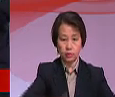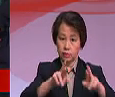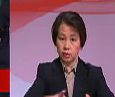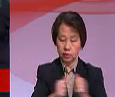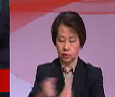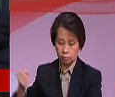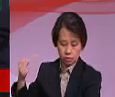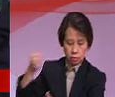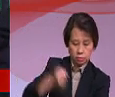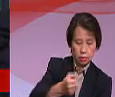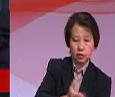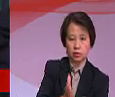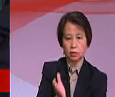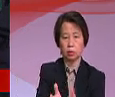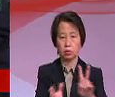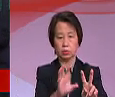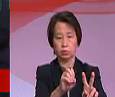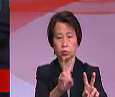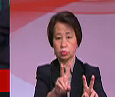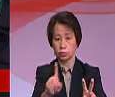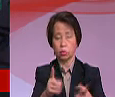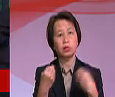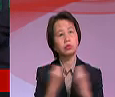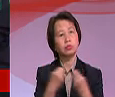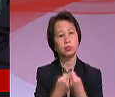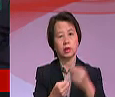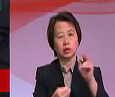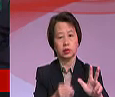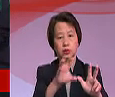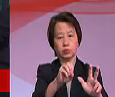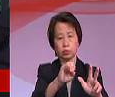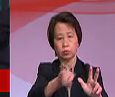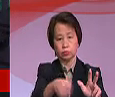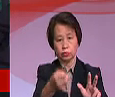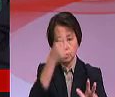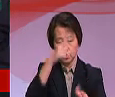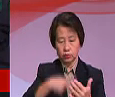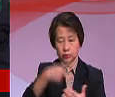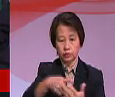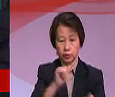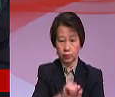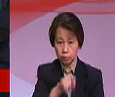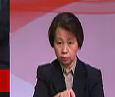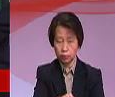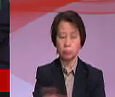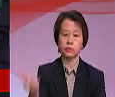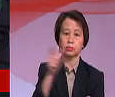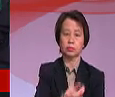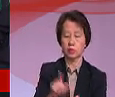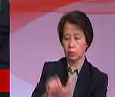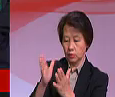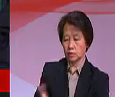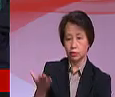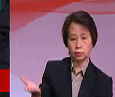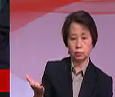dengan peruntukan belanjawan 2021 berjumlah RM30 juta ringgit untuk program tersebut. Laporan wartawan